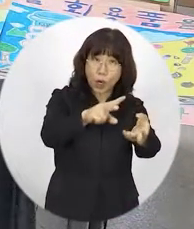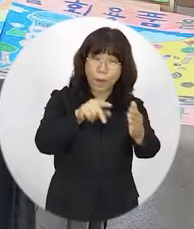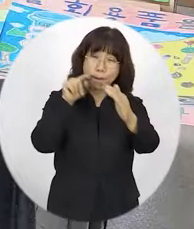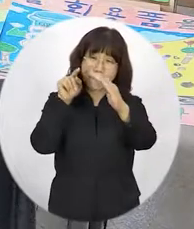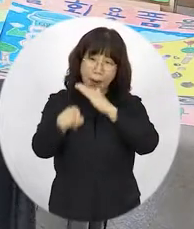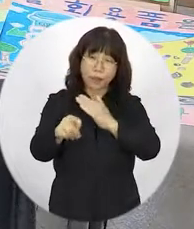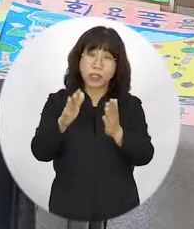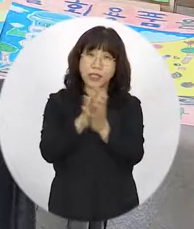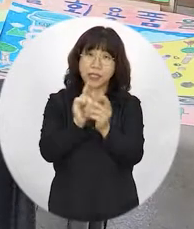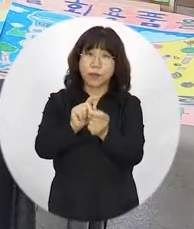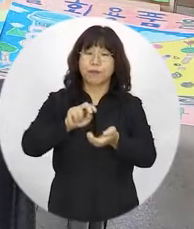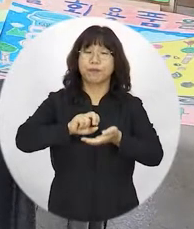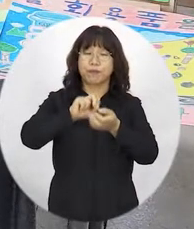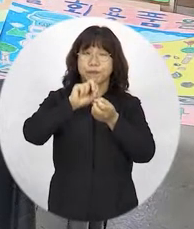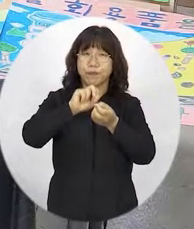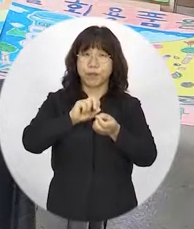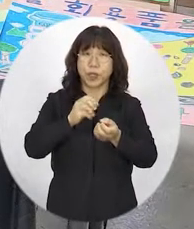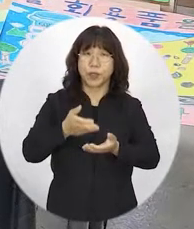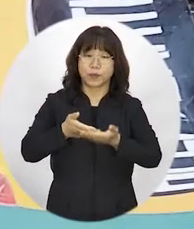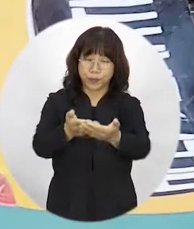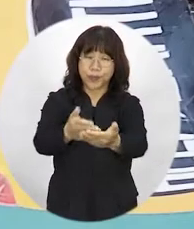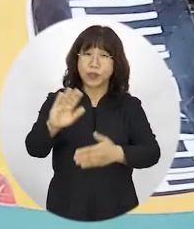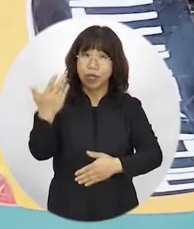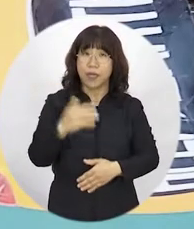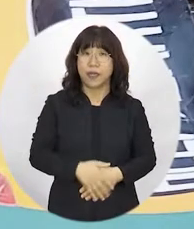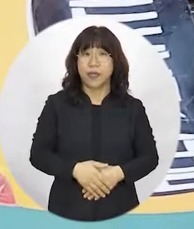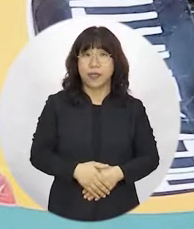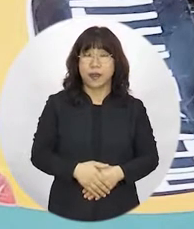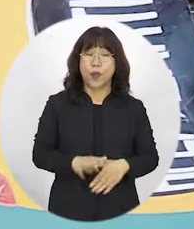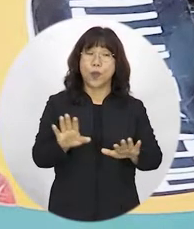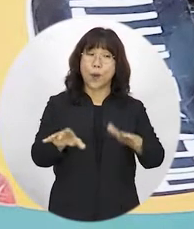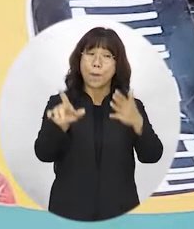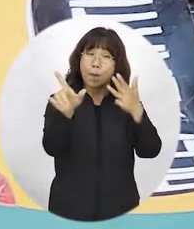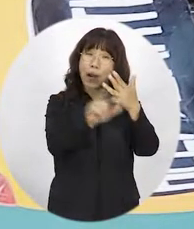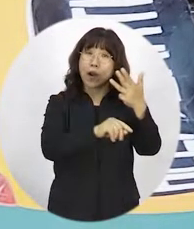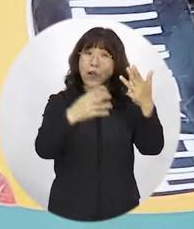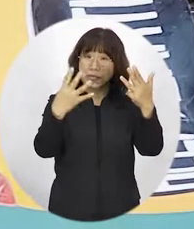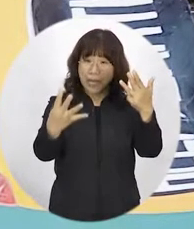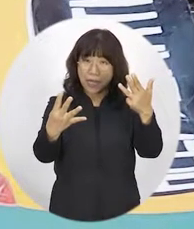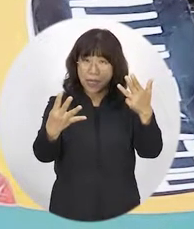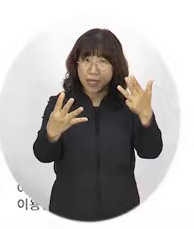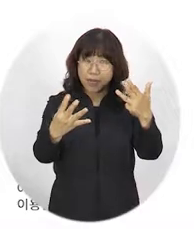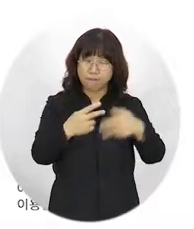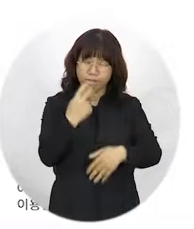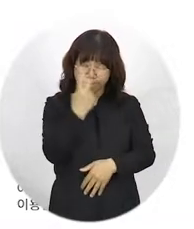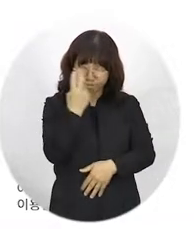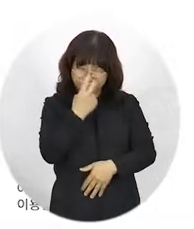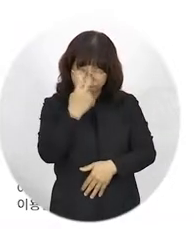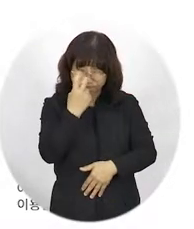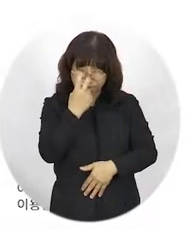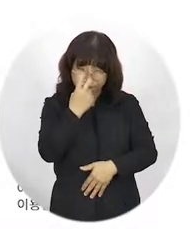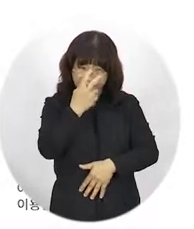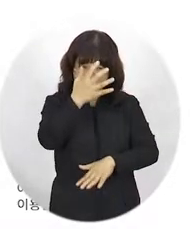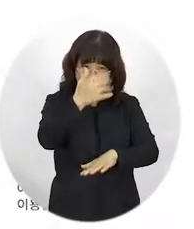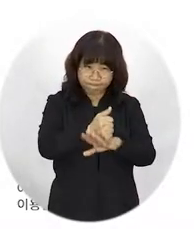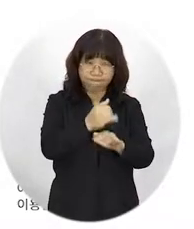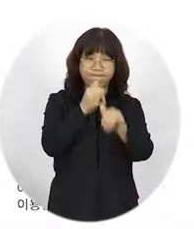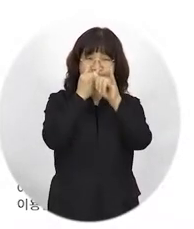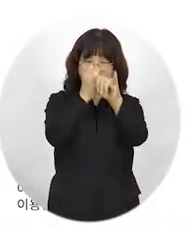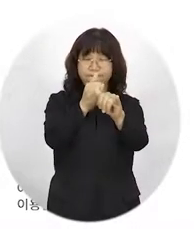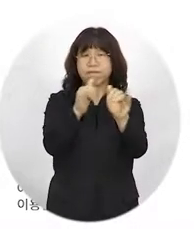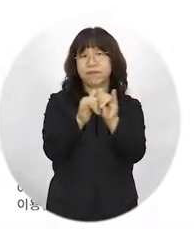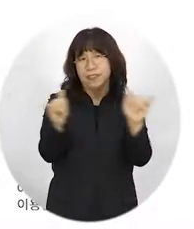됩니다. 제출된 작품들은 심사를 거쳐 오는 8월 4일 최종 수상작 25점을 선정할